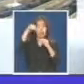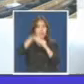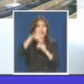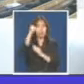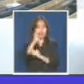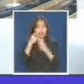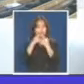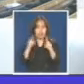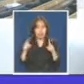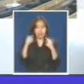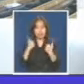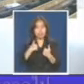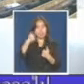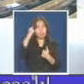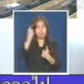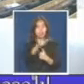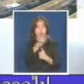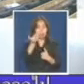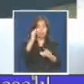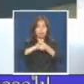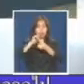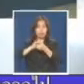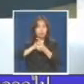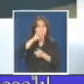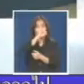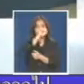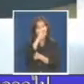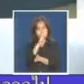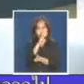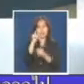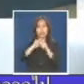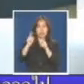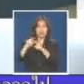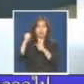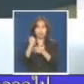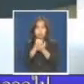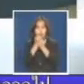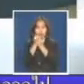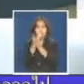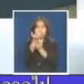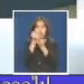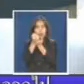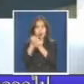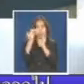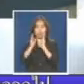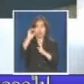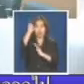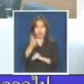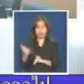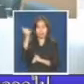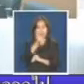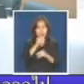ได้อย่างไรก็ตามนะครับผมก็ขอความร่วมมือสมาชิกวุฒิสภาทุกท่านนะครับซึ่งรวมถึงสมาชิกใหม่ที่เพิ่งเข้ามาจากการสรรห